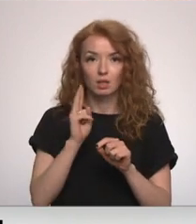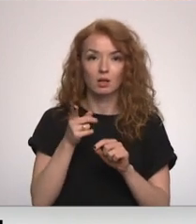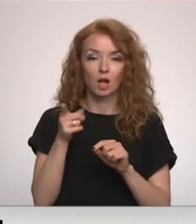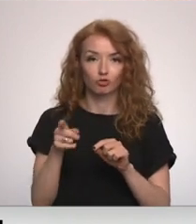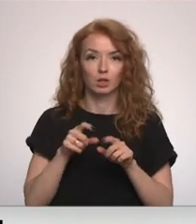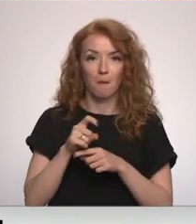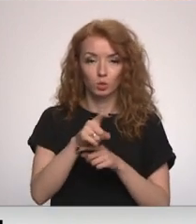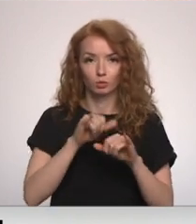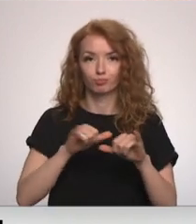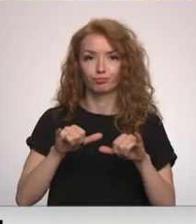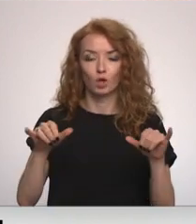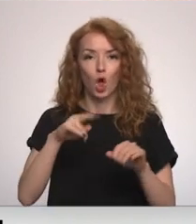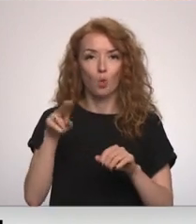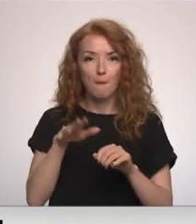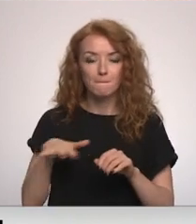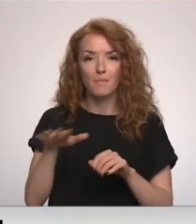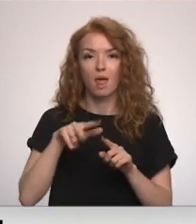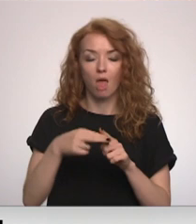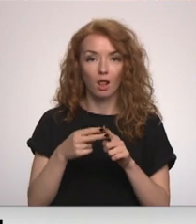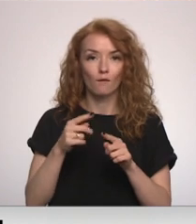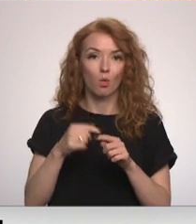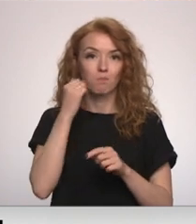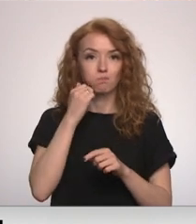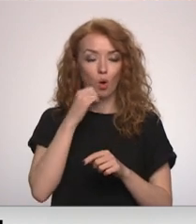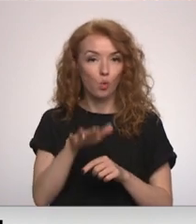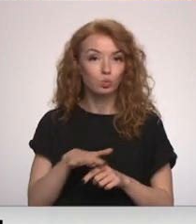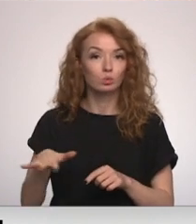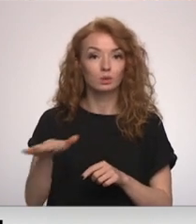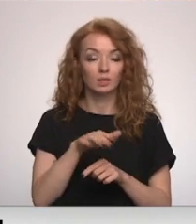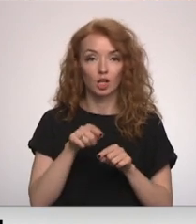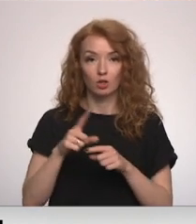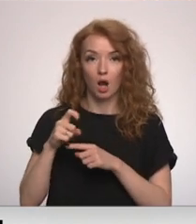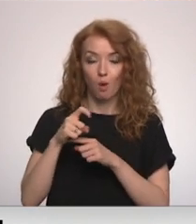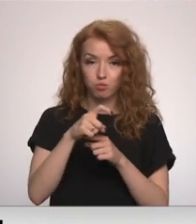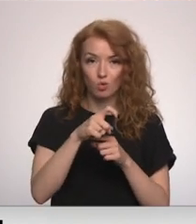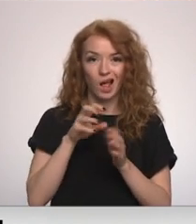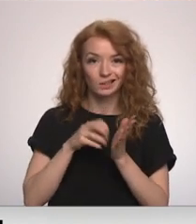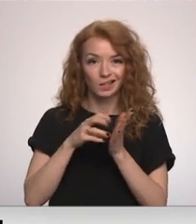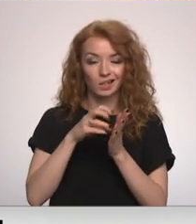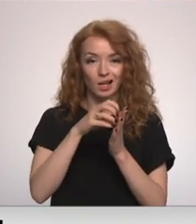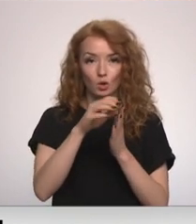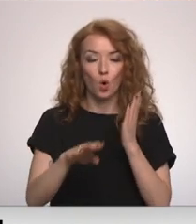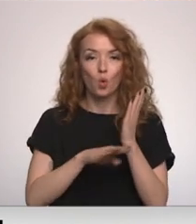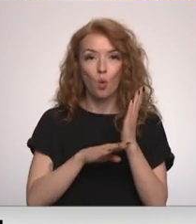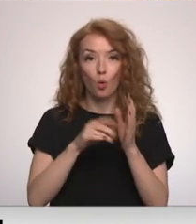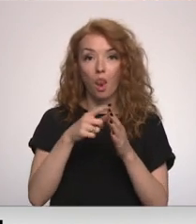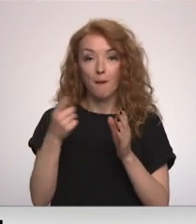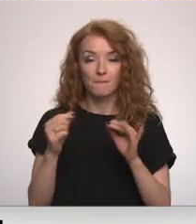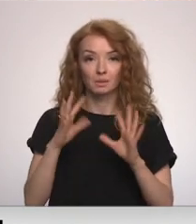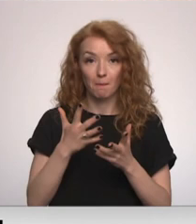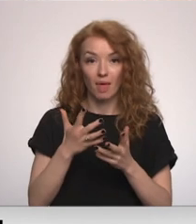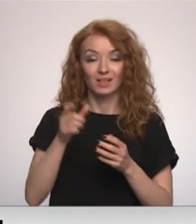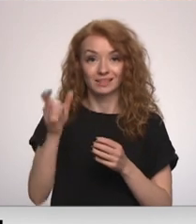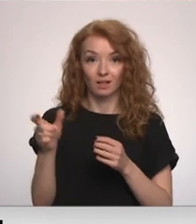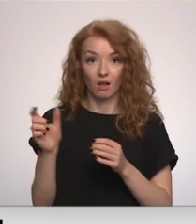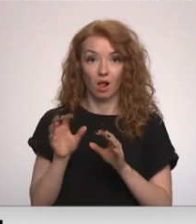mūķenes izplatīšanos Dobeles, Jelgavas un Bauskas novadā. Kaitēkļa kāpura noēda koku lapas, bet cilvēkiem